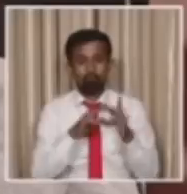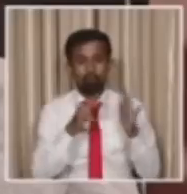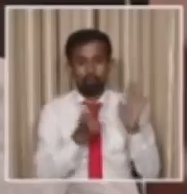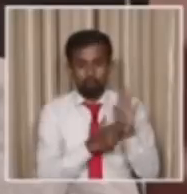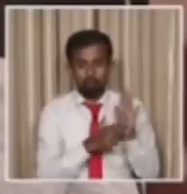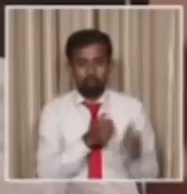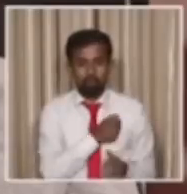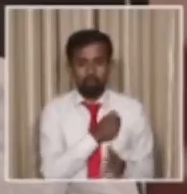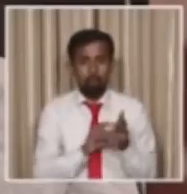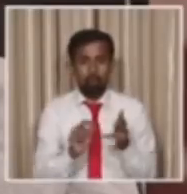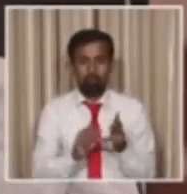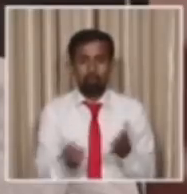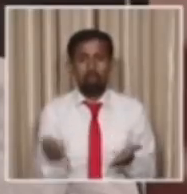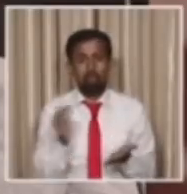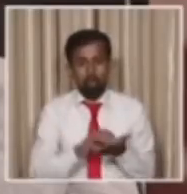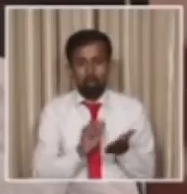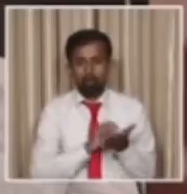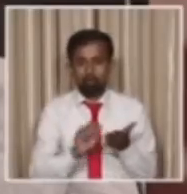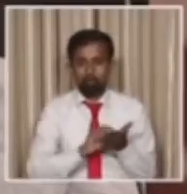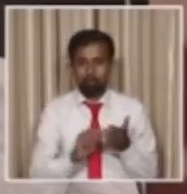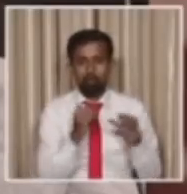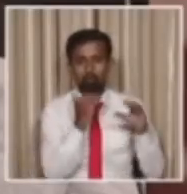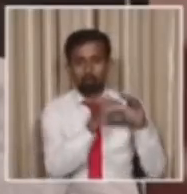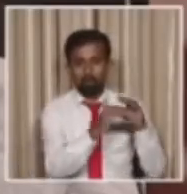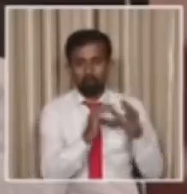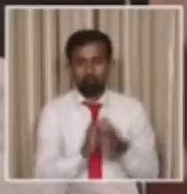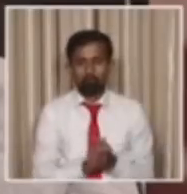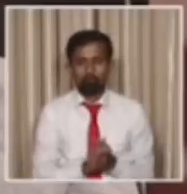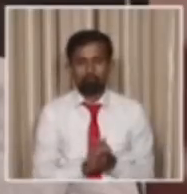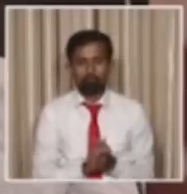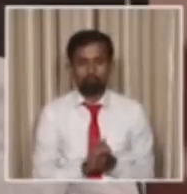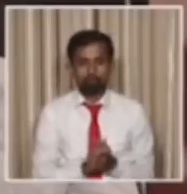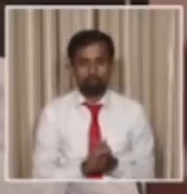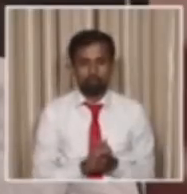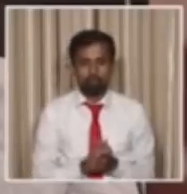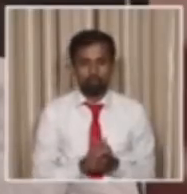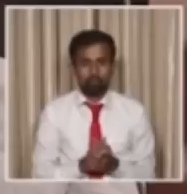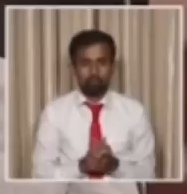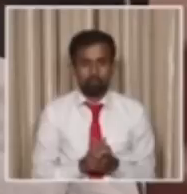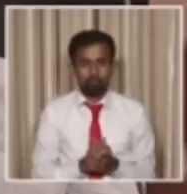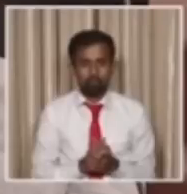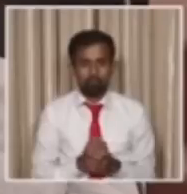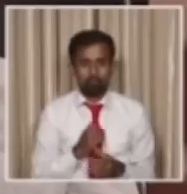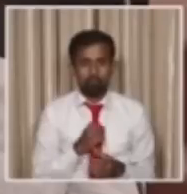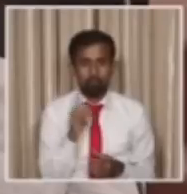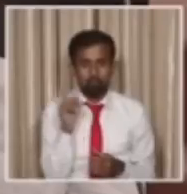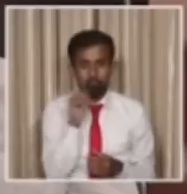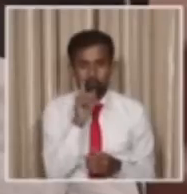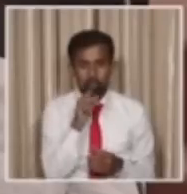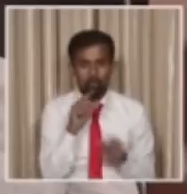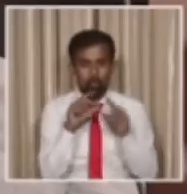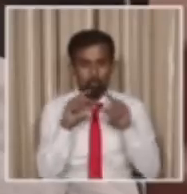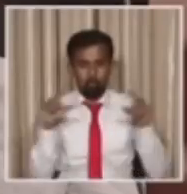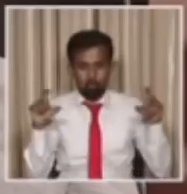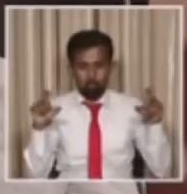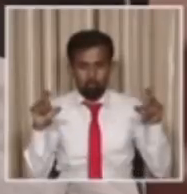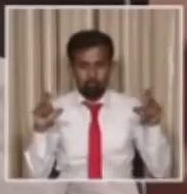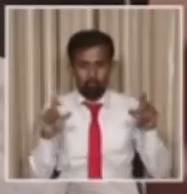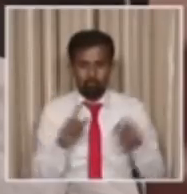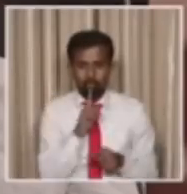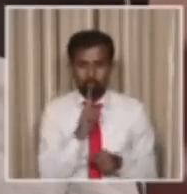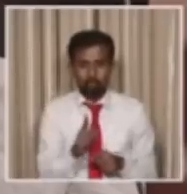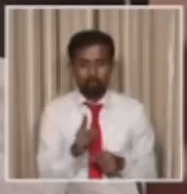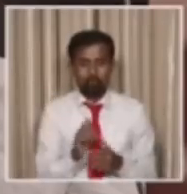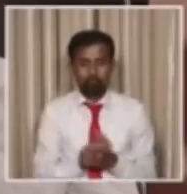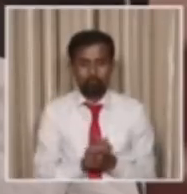මගින් ආයි ලියලා තියෙනවා. ඒකටත් මං මුළු පළවෙනි පරිච්ඡේදය විතරක් කියන්නම්.